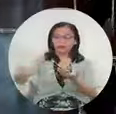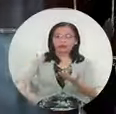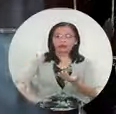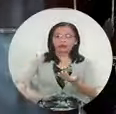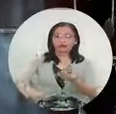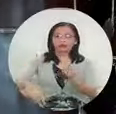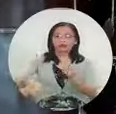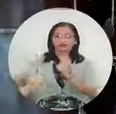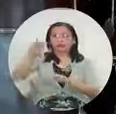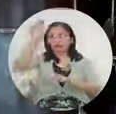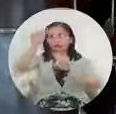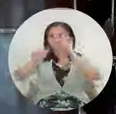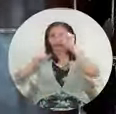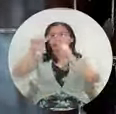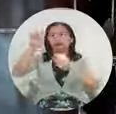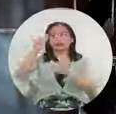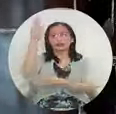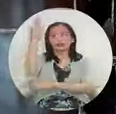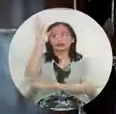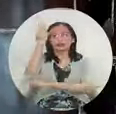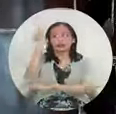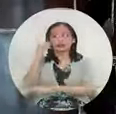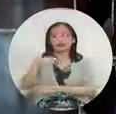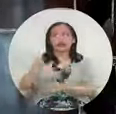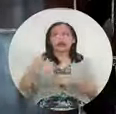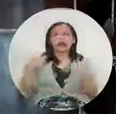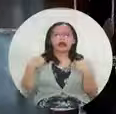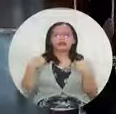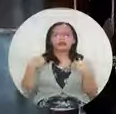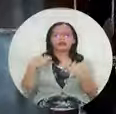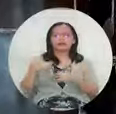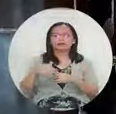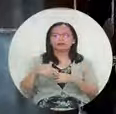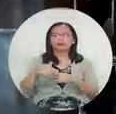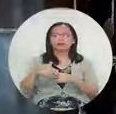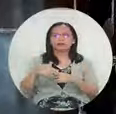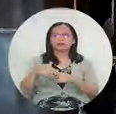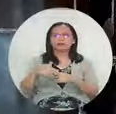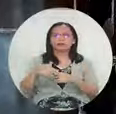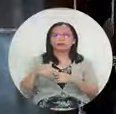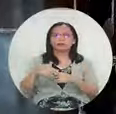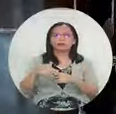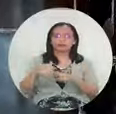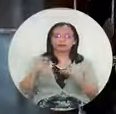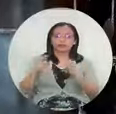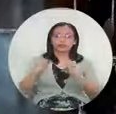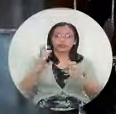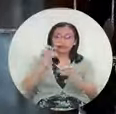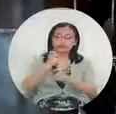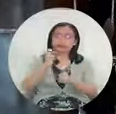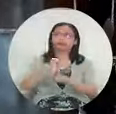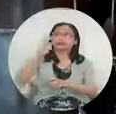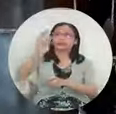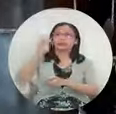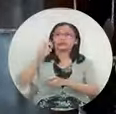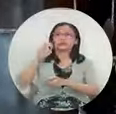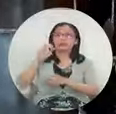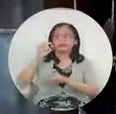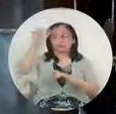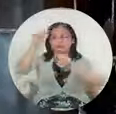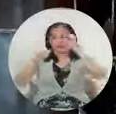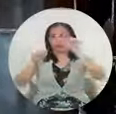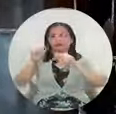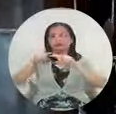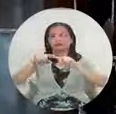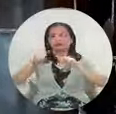ditong gamay na sanga akong giabot. Kaya lang imengod kining layo kayo niya, paano ba? So binagod